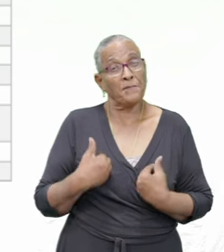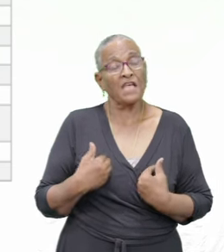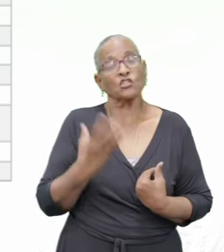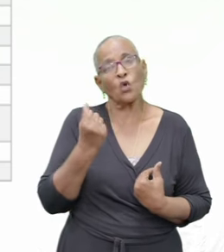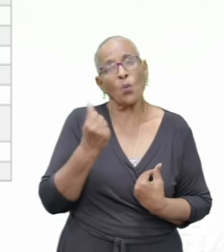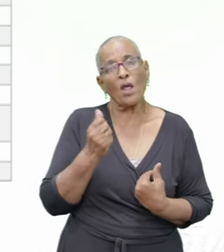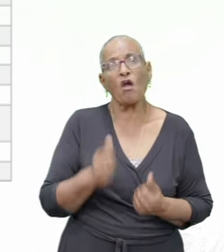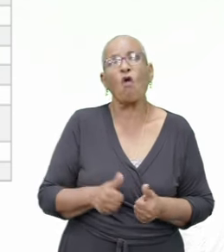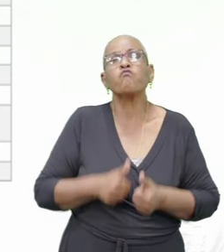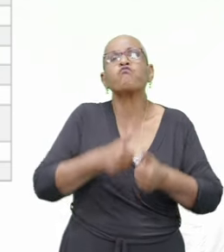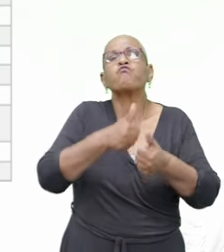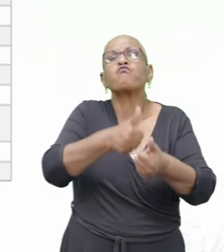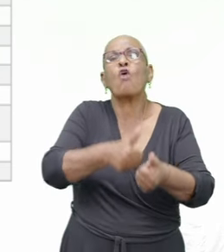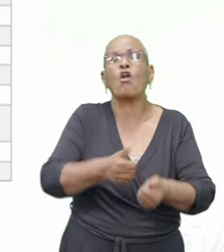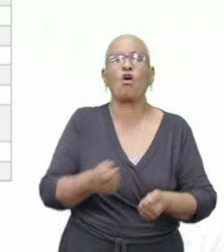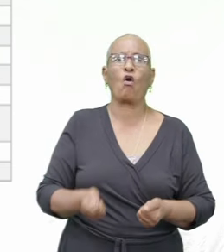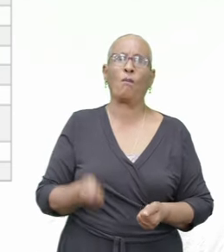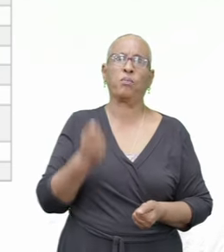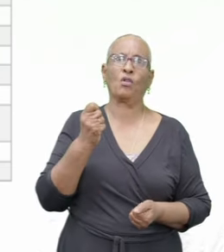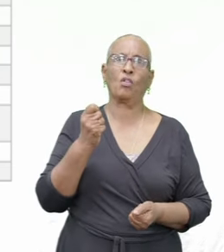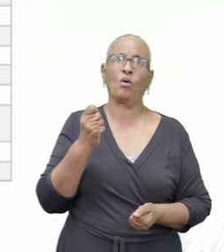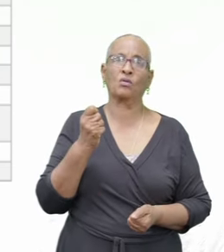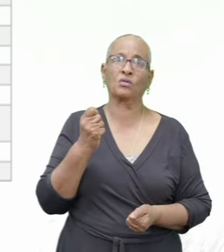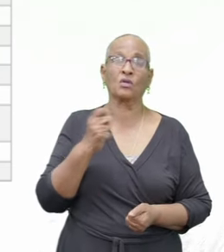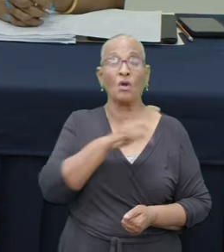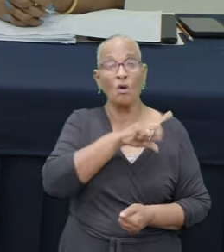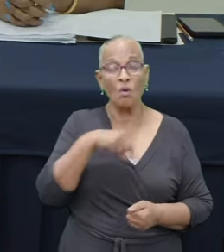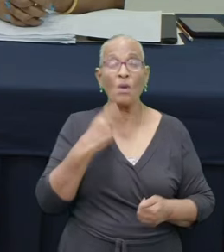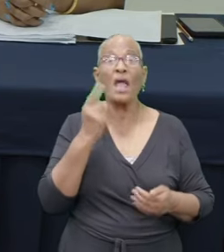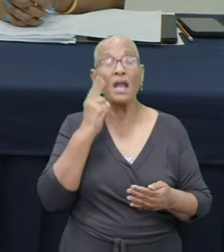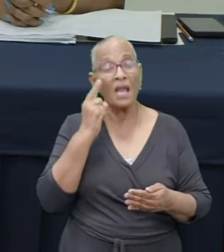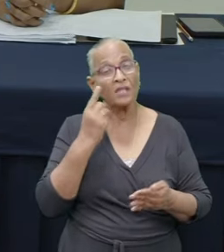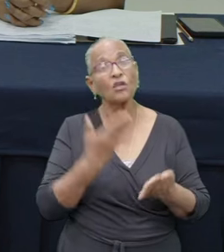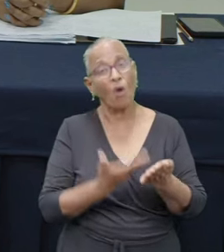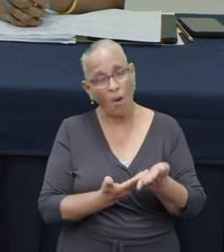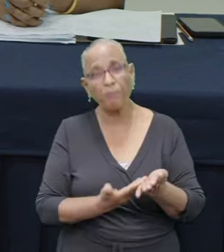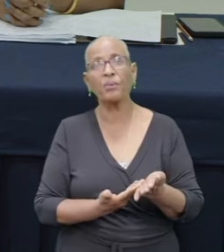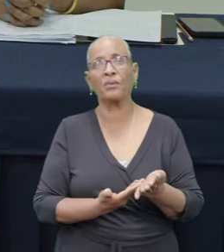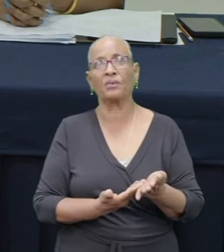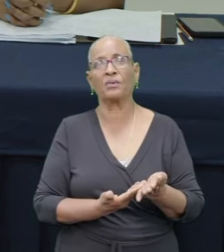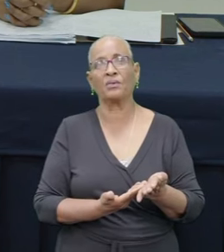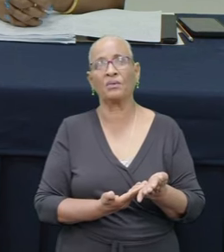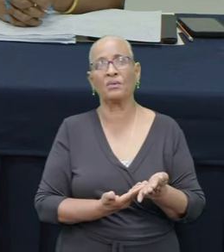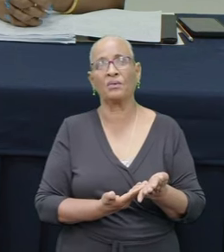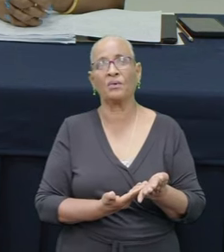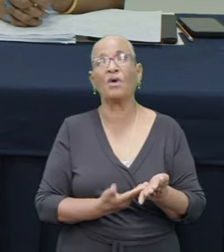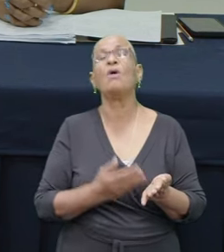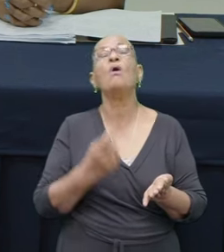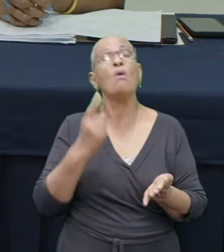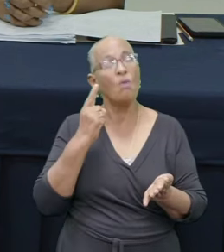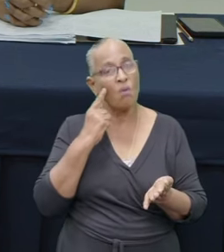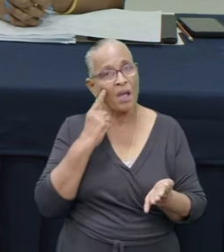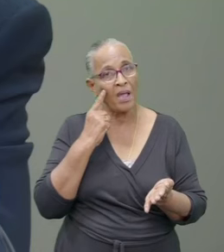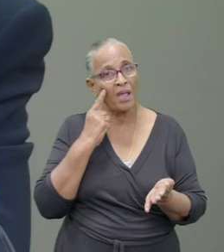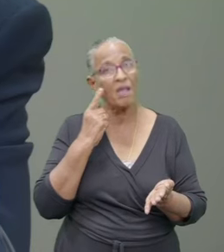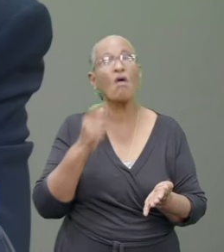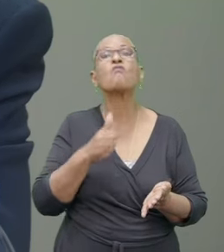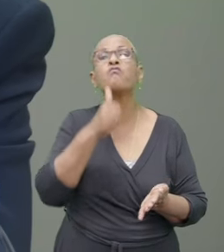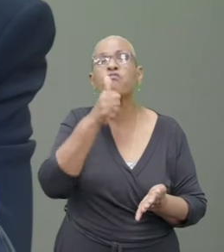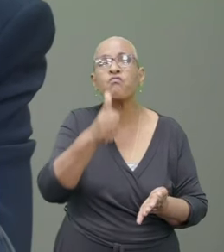vervolgopleiding. Maar we houden dus het allemaal bij. Dit heeft allemaal te maken met, dat zeg ik. We volgen ontwikkeling. Maar ik